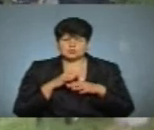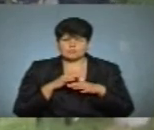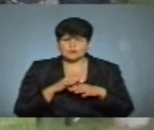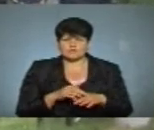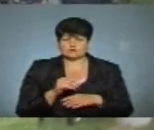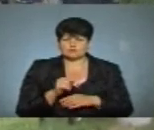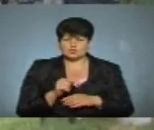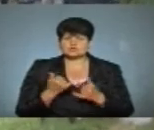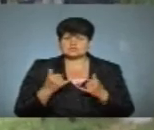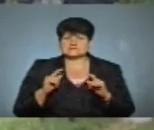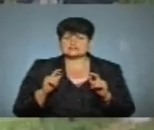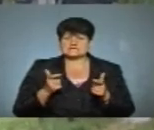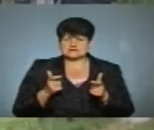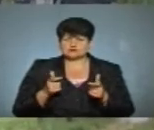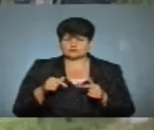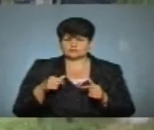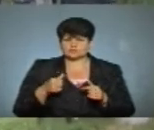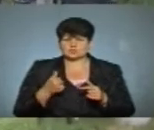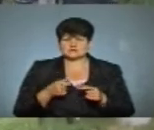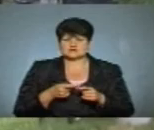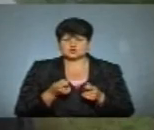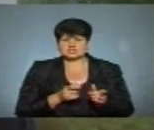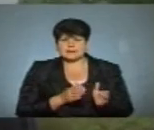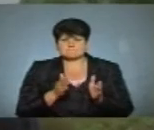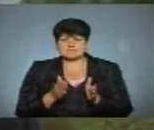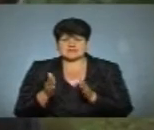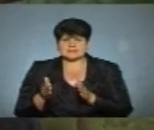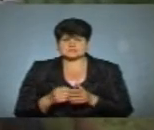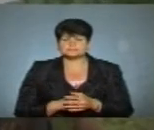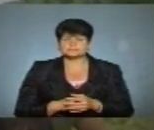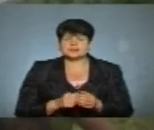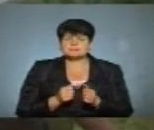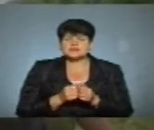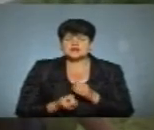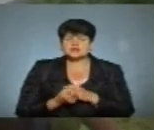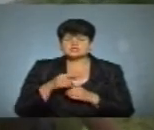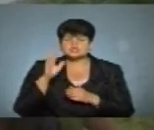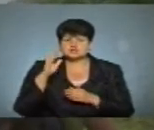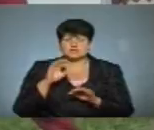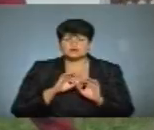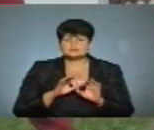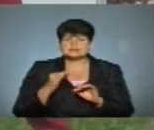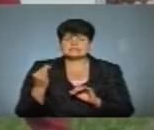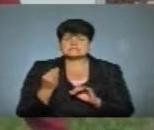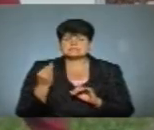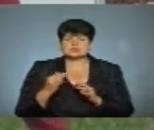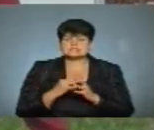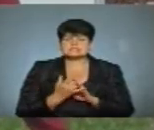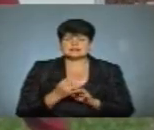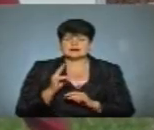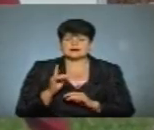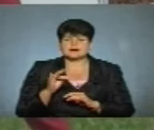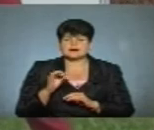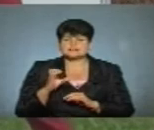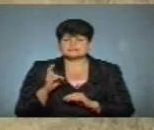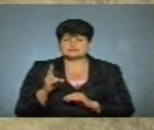карантином, цьогорічним карантином, ми трошки його перенесли. Біля джерела Богородиці учасникам марафону розповіли історію села Красівка. Також